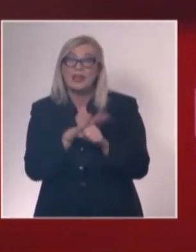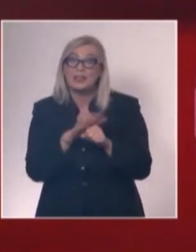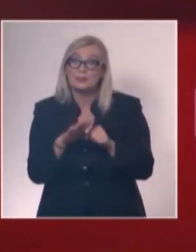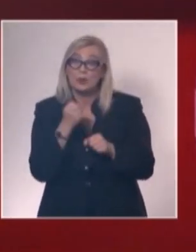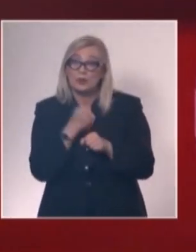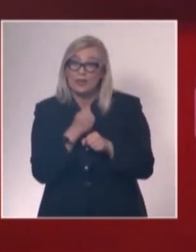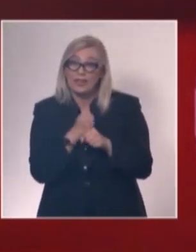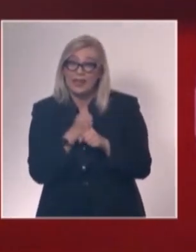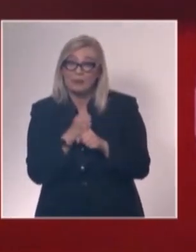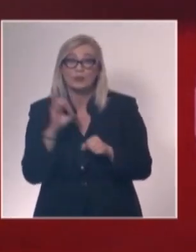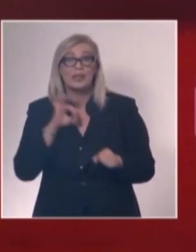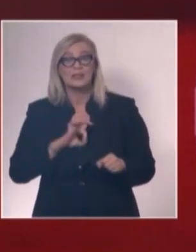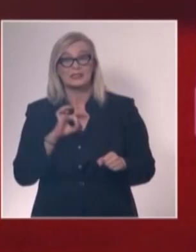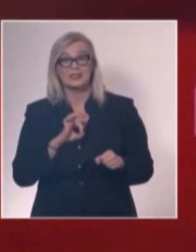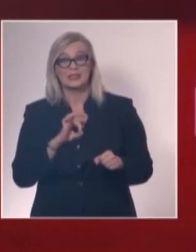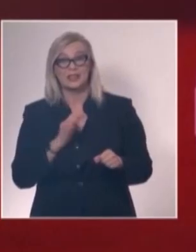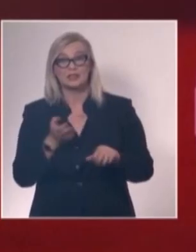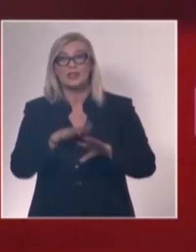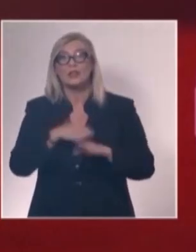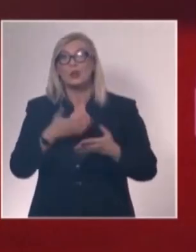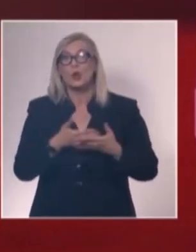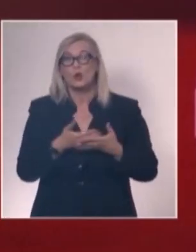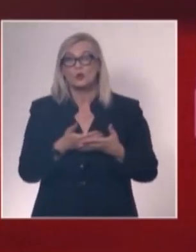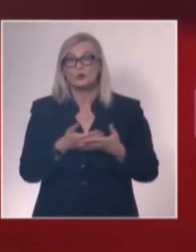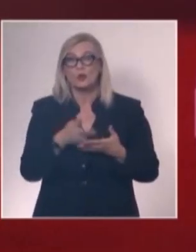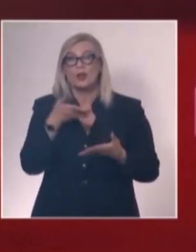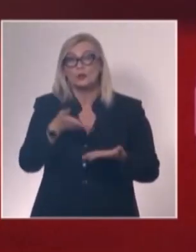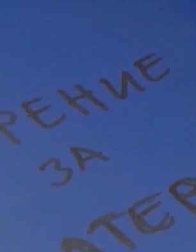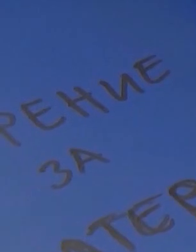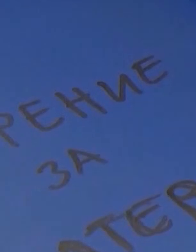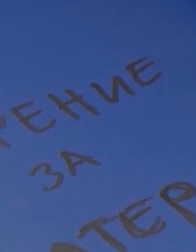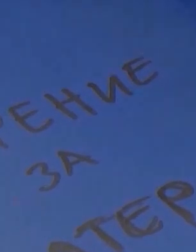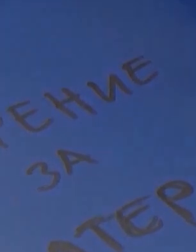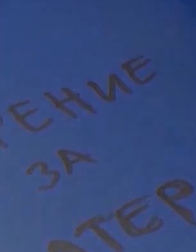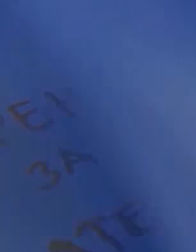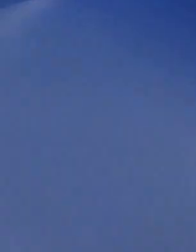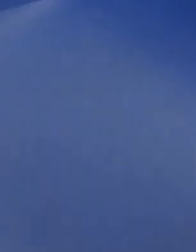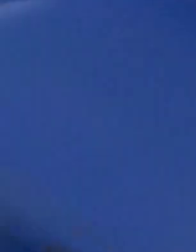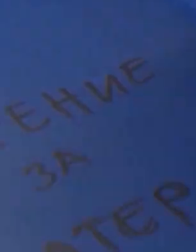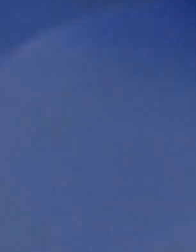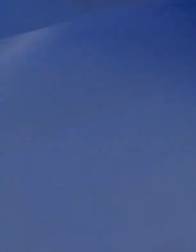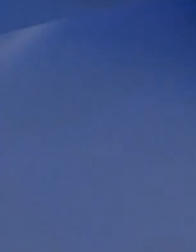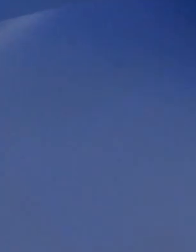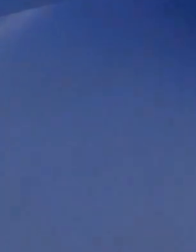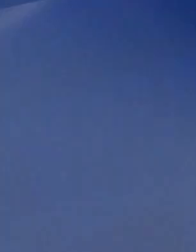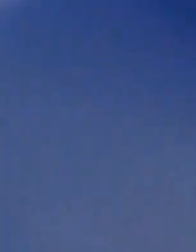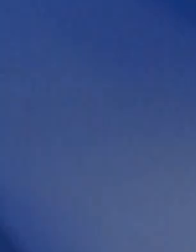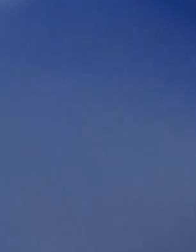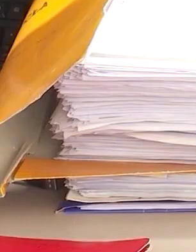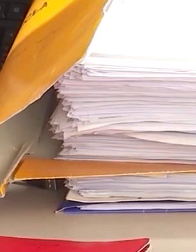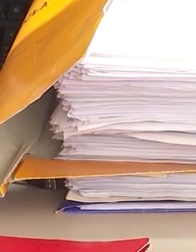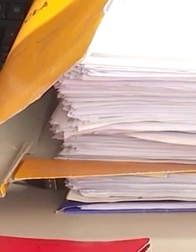своите работни задачи врз основа на својот афинитет, образование. Согласно последниот извештај на Европската